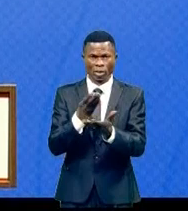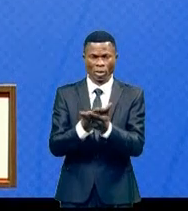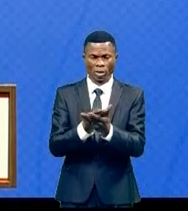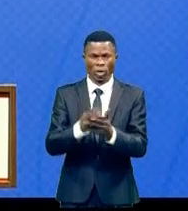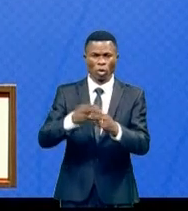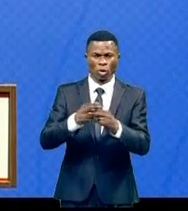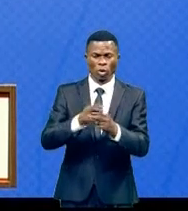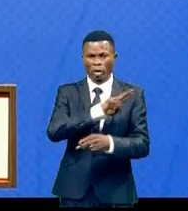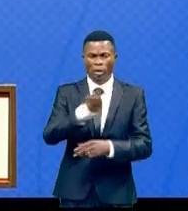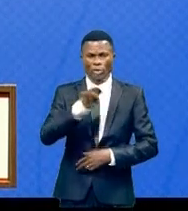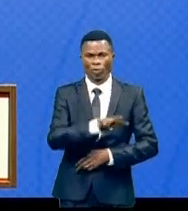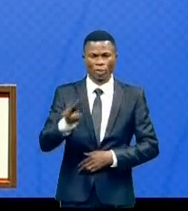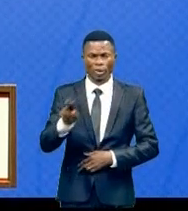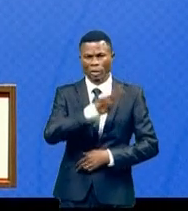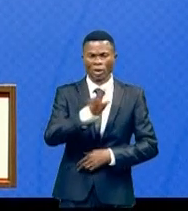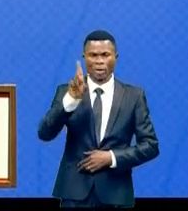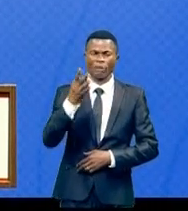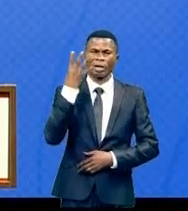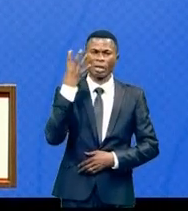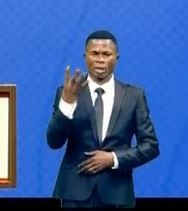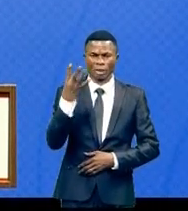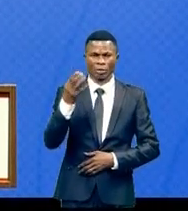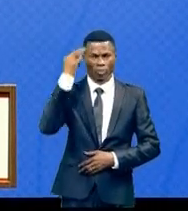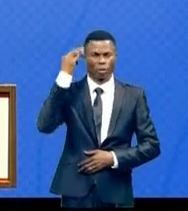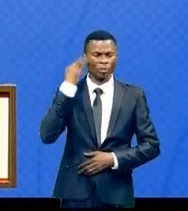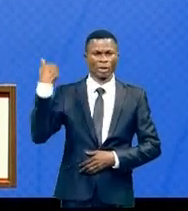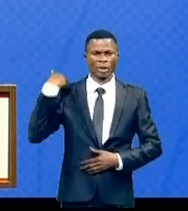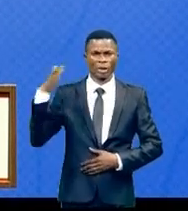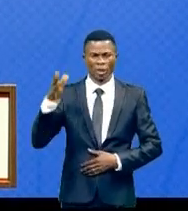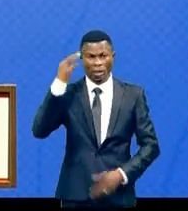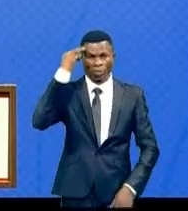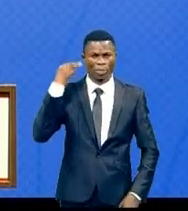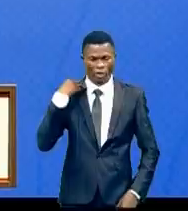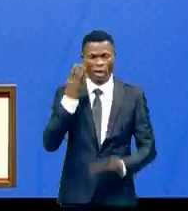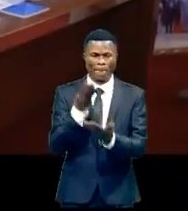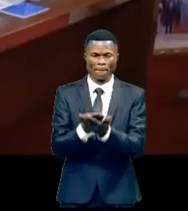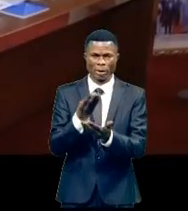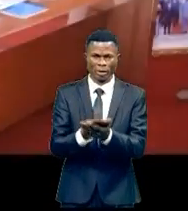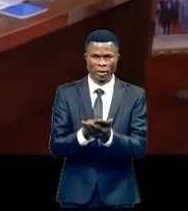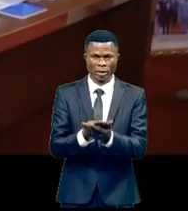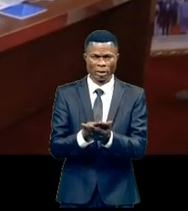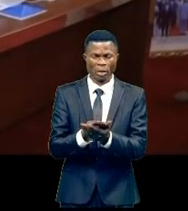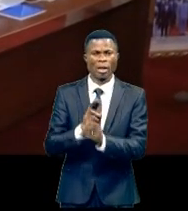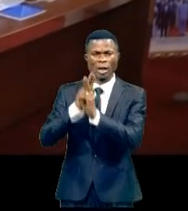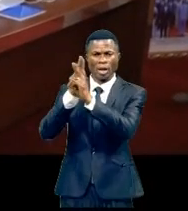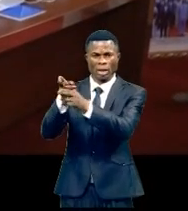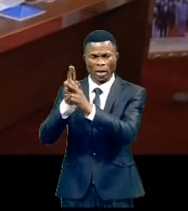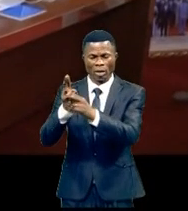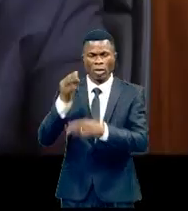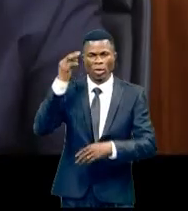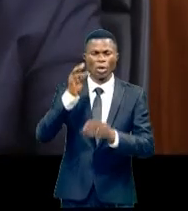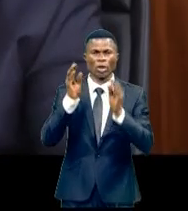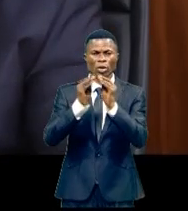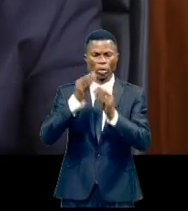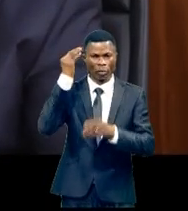terme 2022-2024. Le ministre d'État, ministre du Budget, a soumis au Conseil le